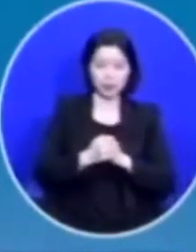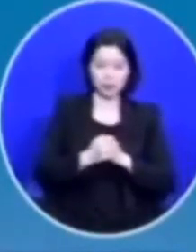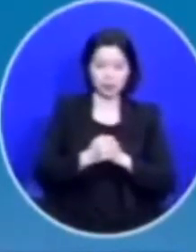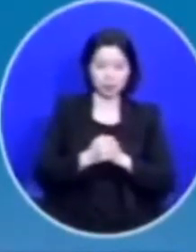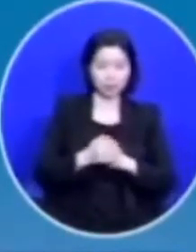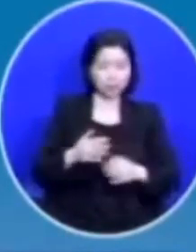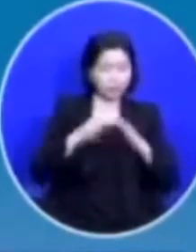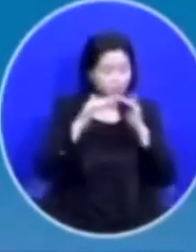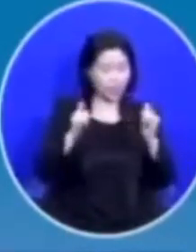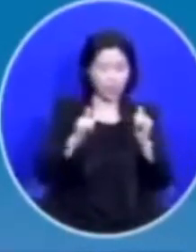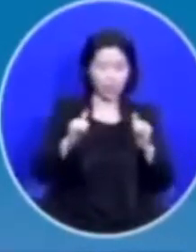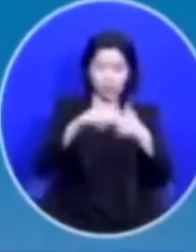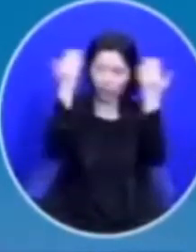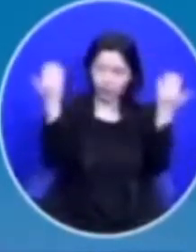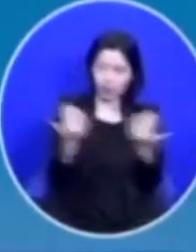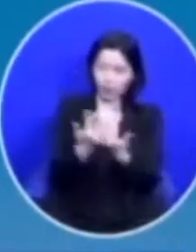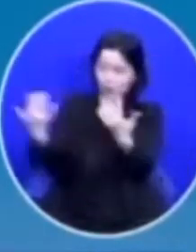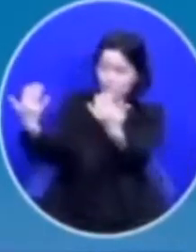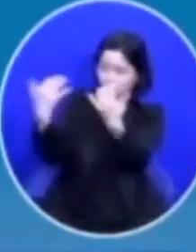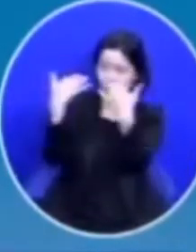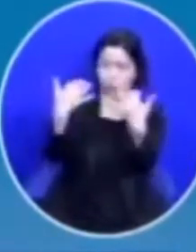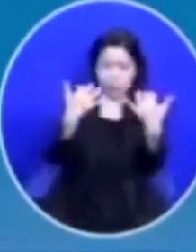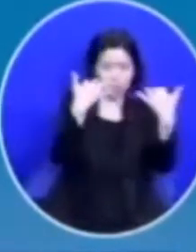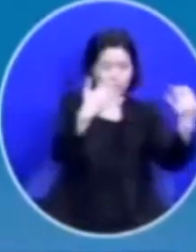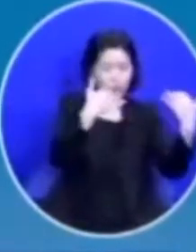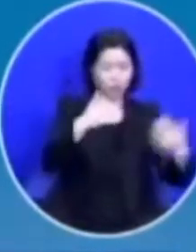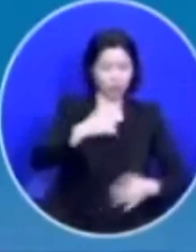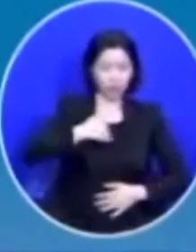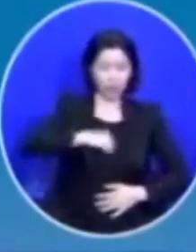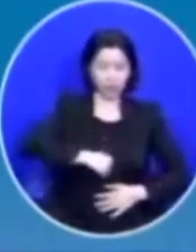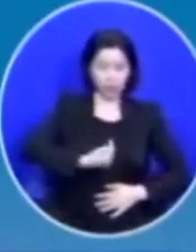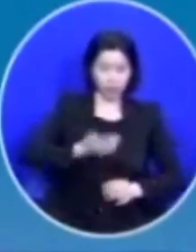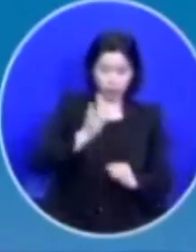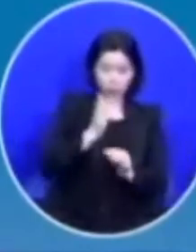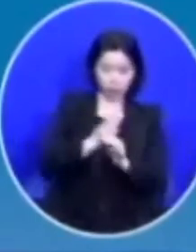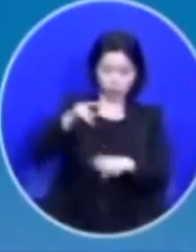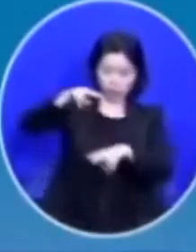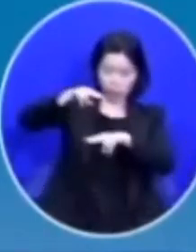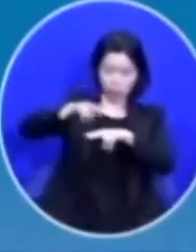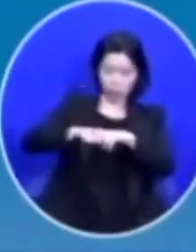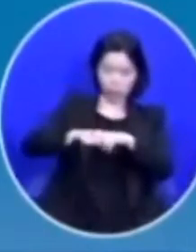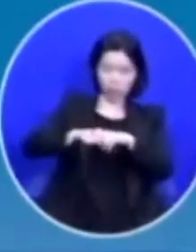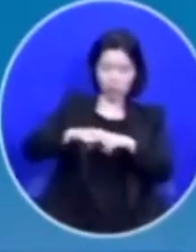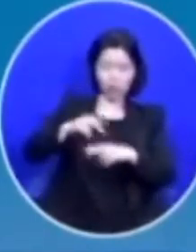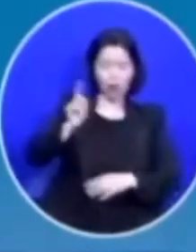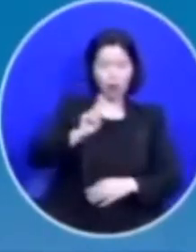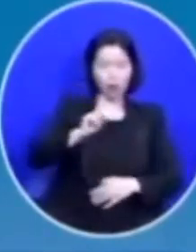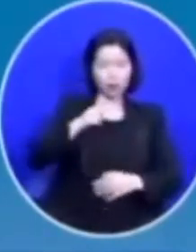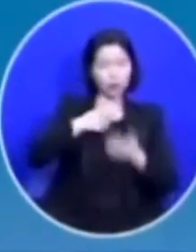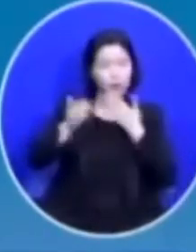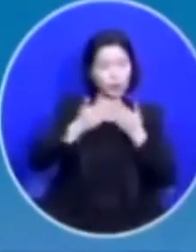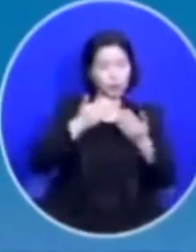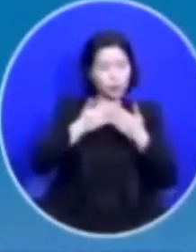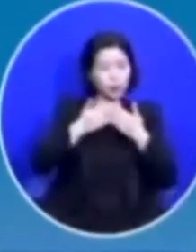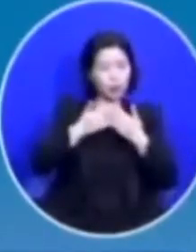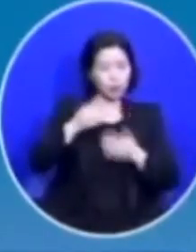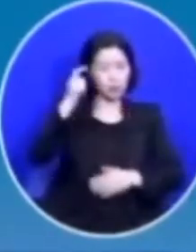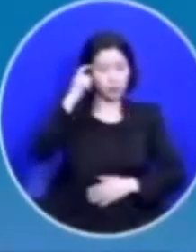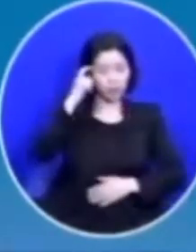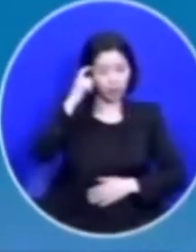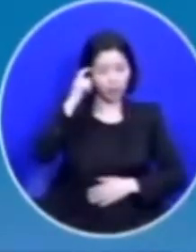사람들이 다 주목해 보는 가운데 그 자리에 있다는 것이 어떤 경험 일까 제가 그때